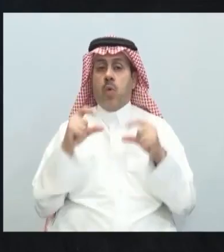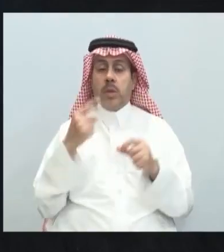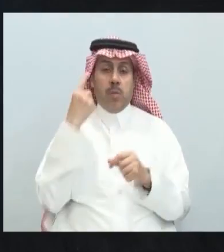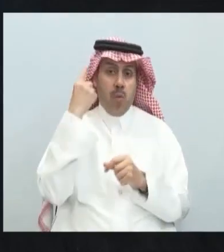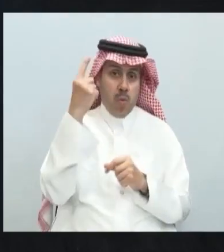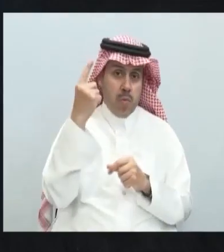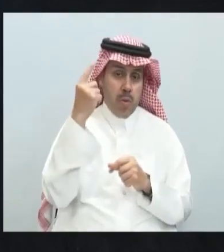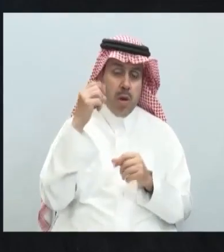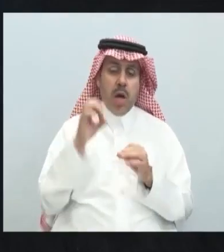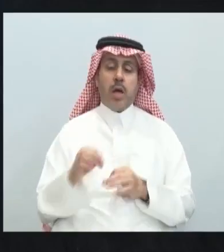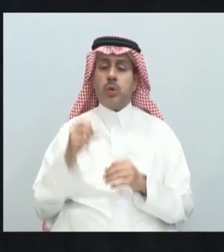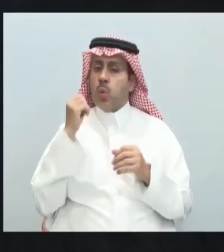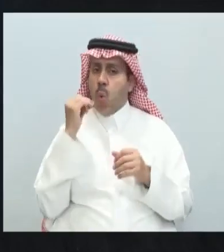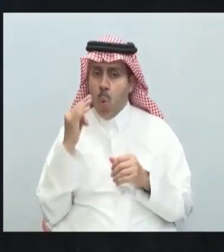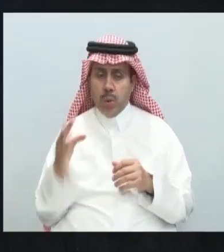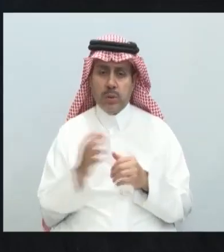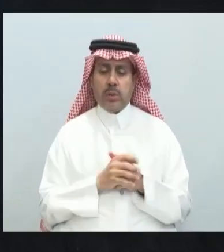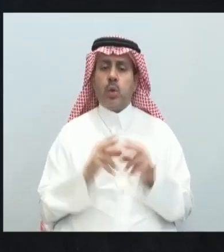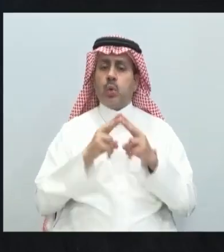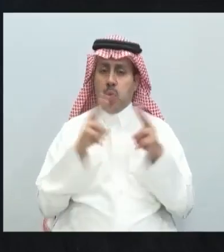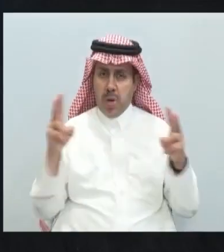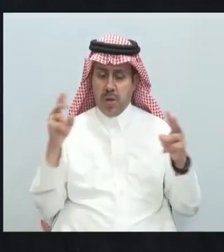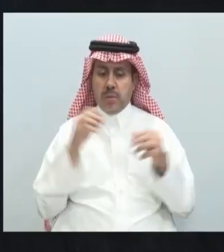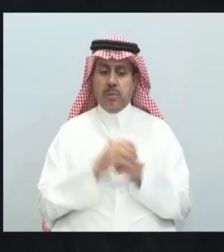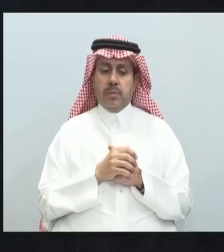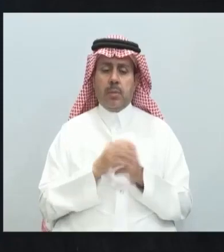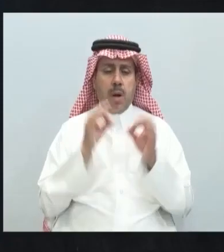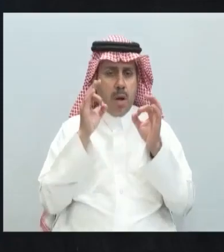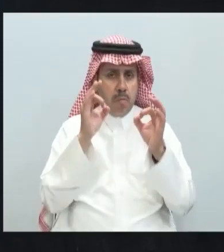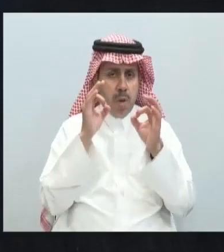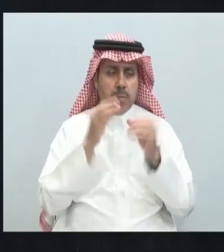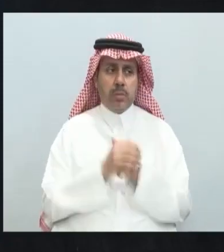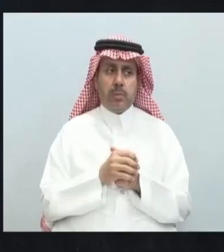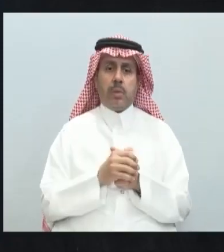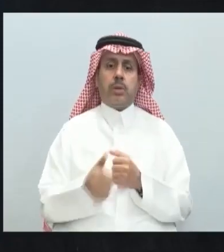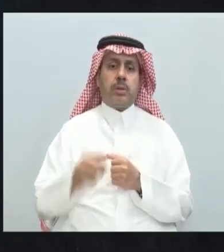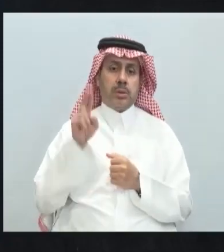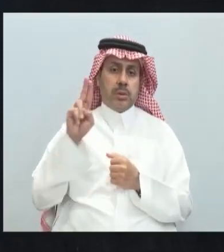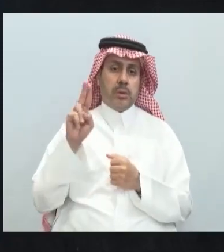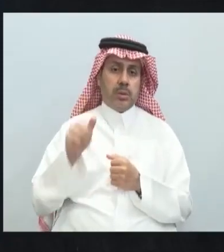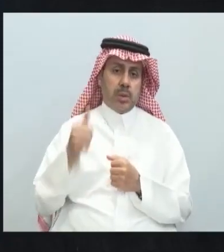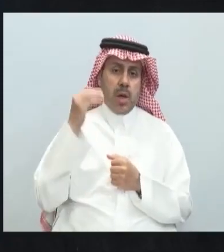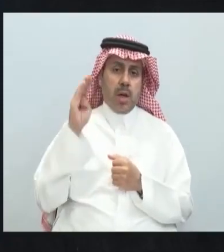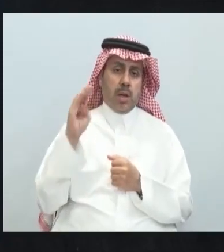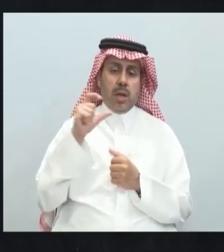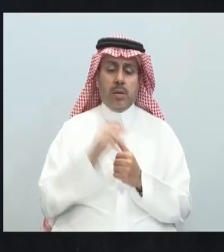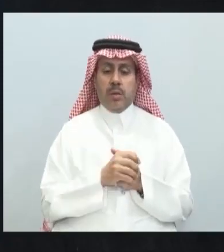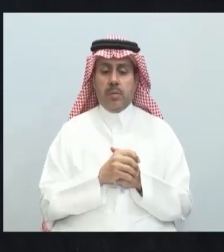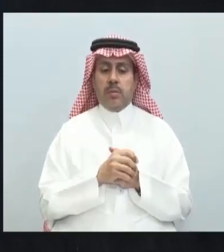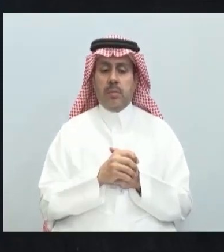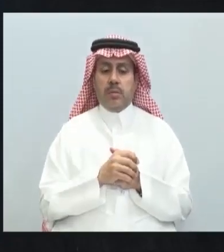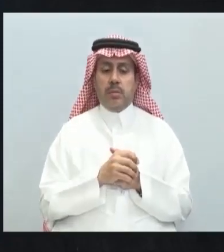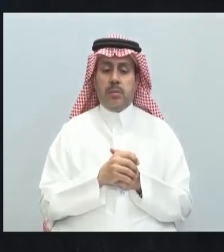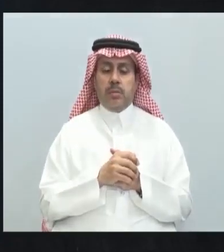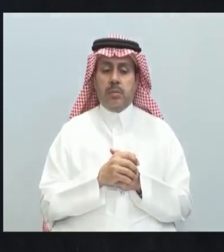الواحد اكثر من ايه تذكر هذا الموضوع لماذا لاهميته وللتاكيد على هذه القضيه وعلى هذا